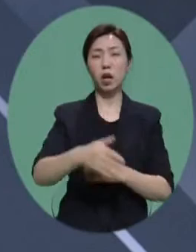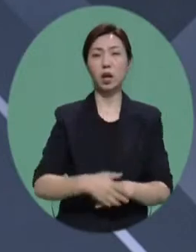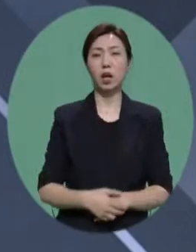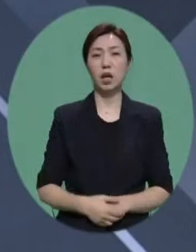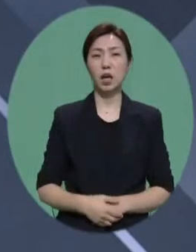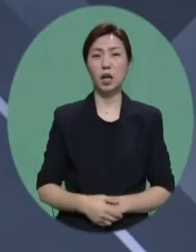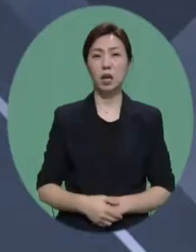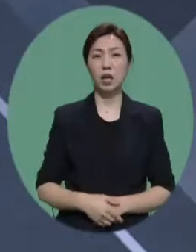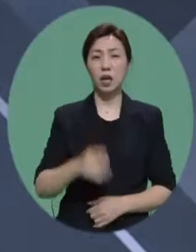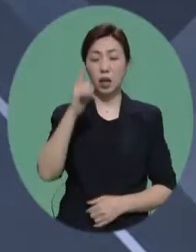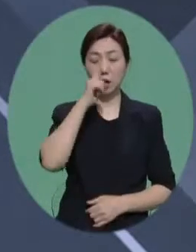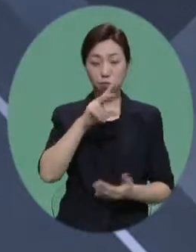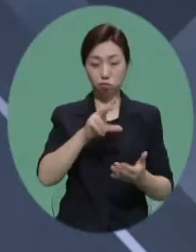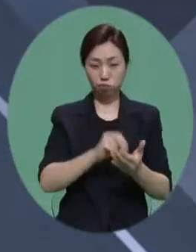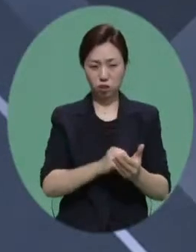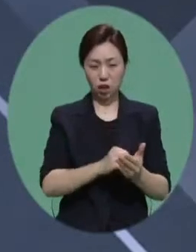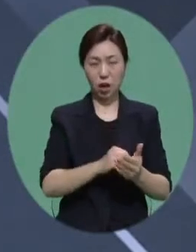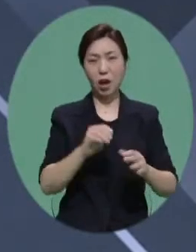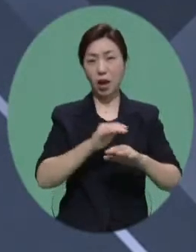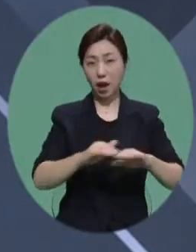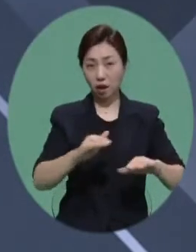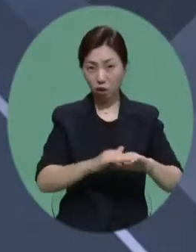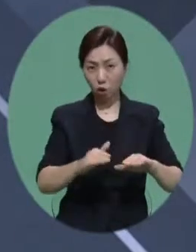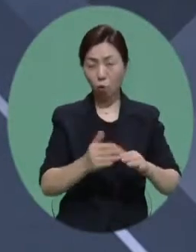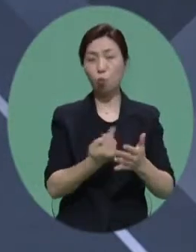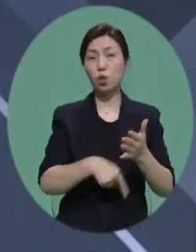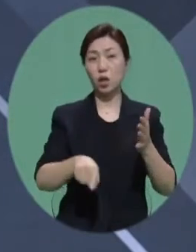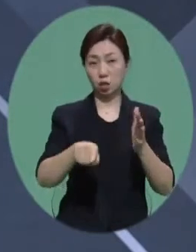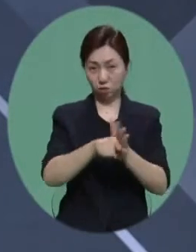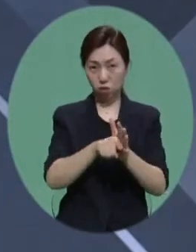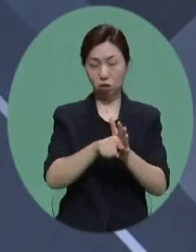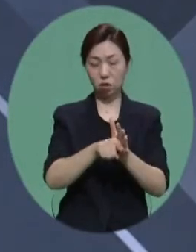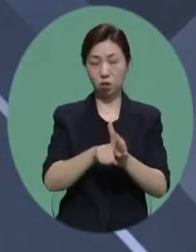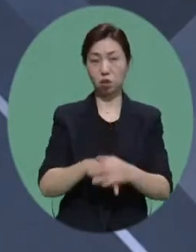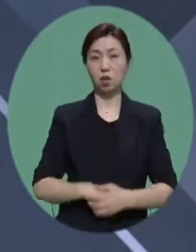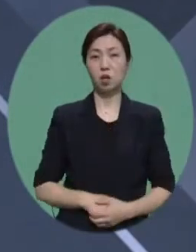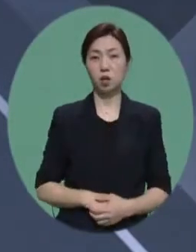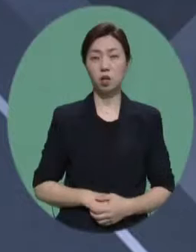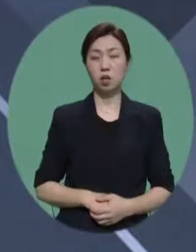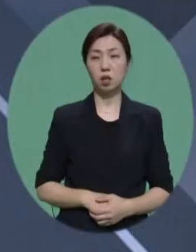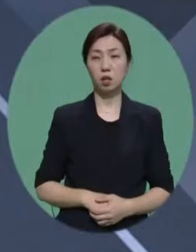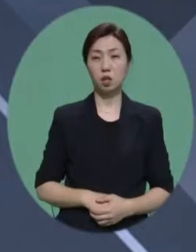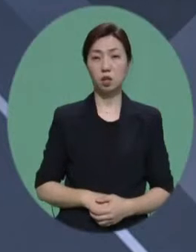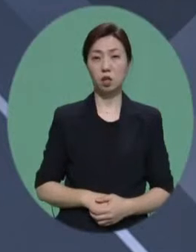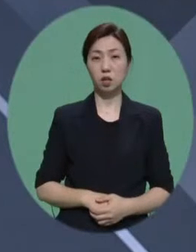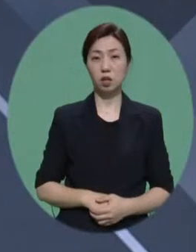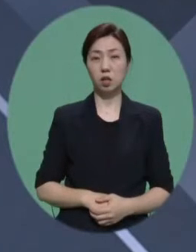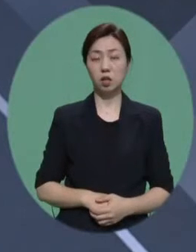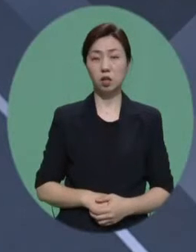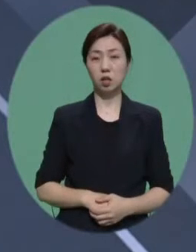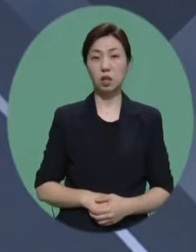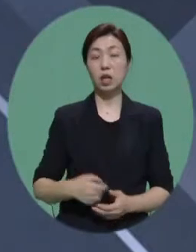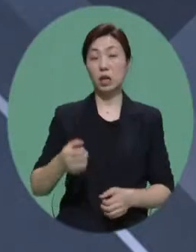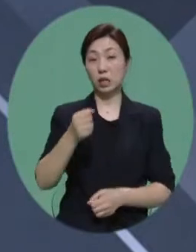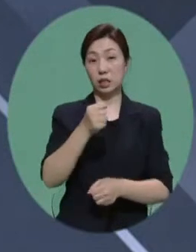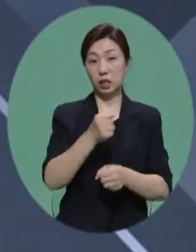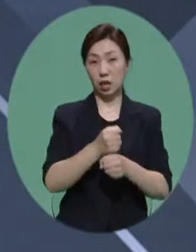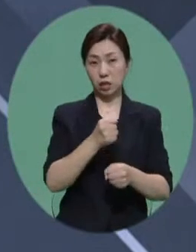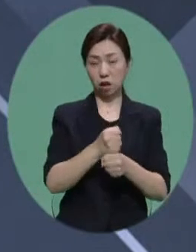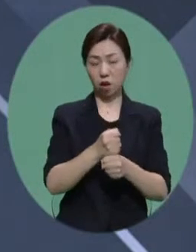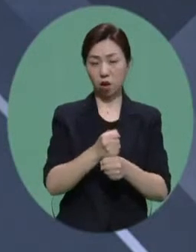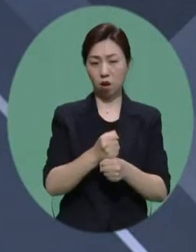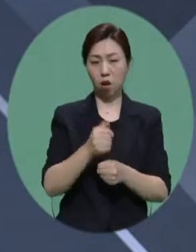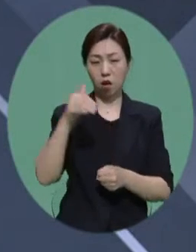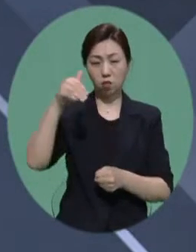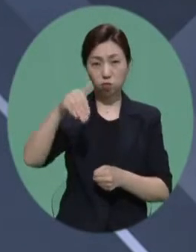위해서는 어떤 생산성 조 성장을 우리가 에 극복을 해야 되는데 우리